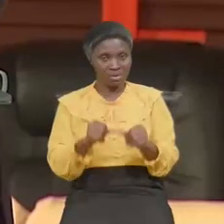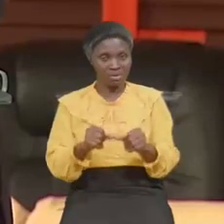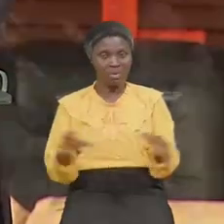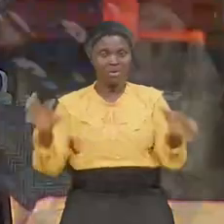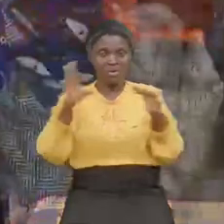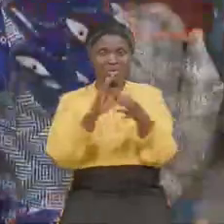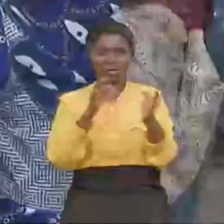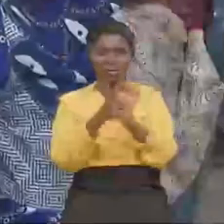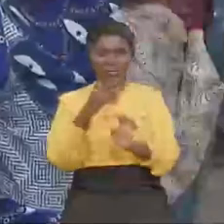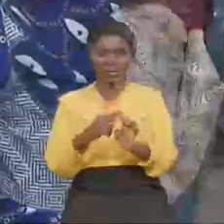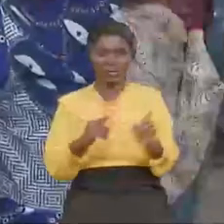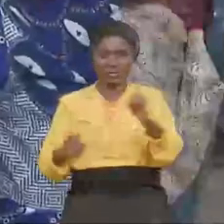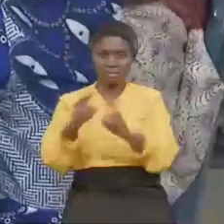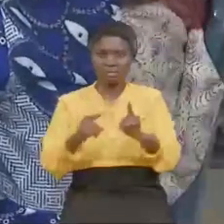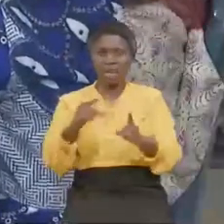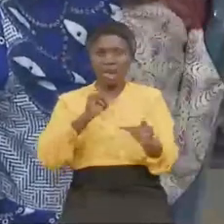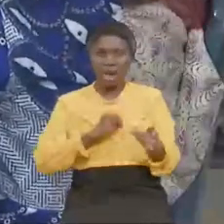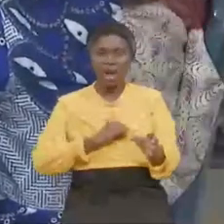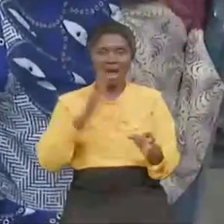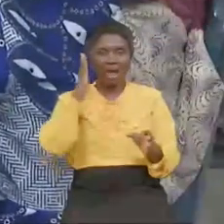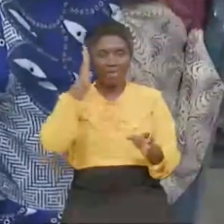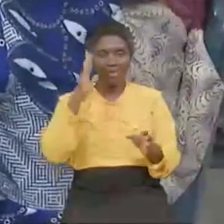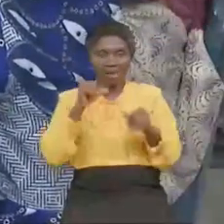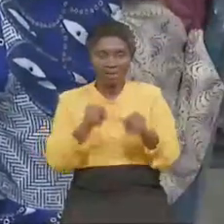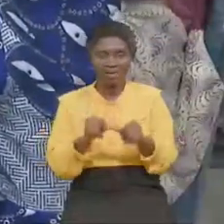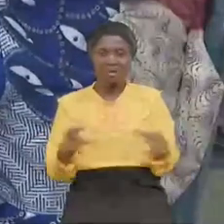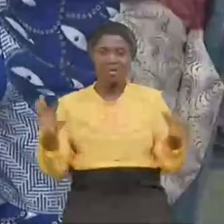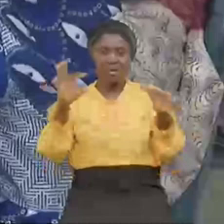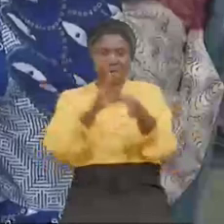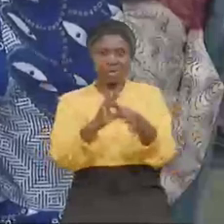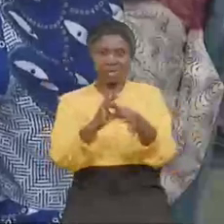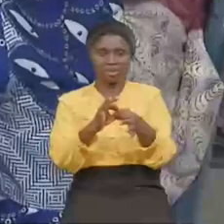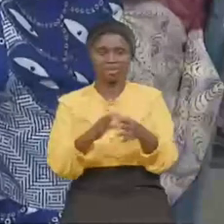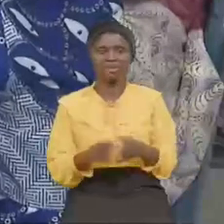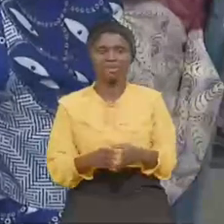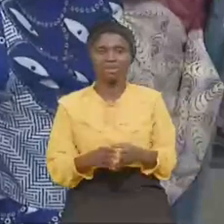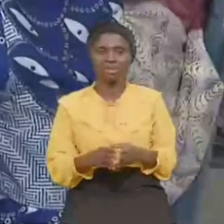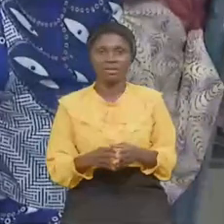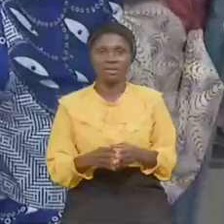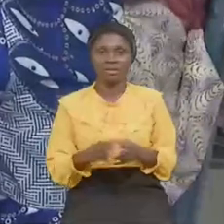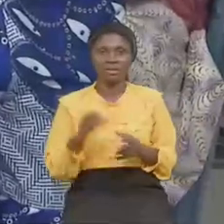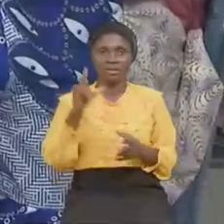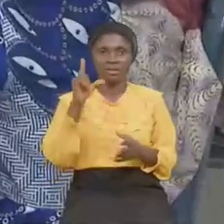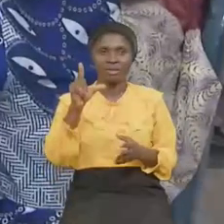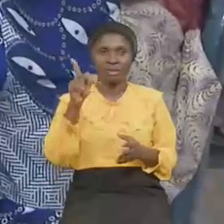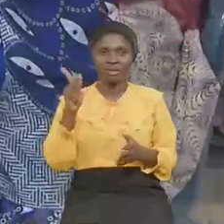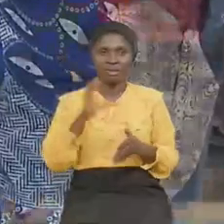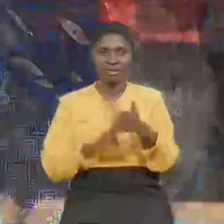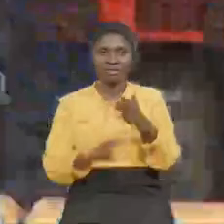connecté. En Luc chapitre 21, verset 34. Luc